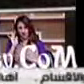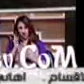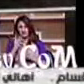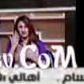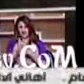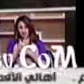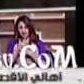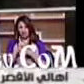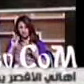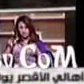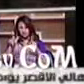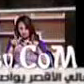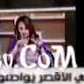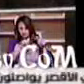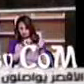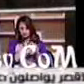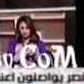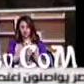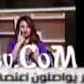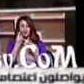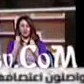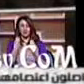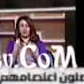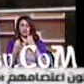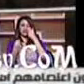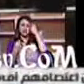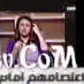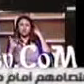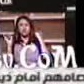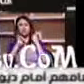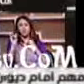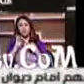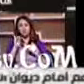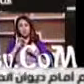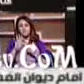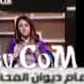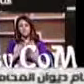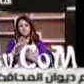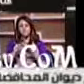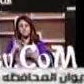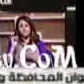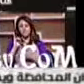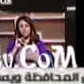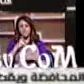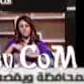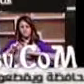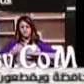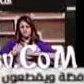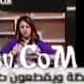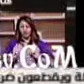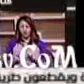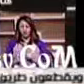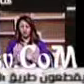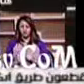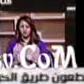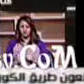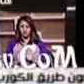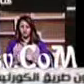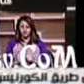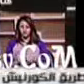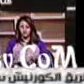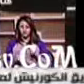او يمكن على مستوى مصر بها قضيه من اهم القضايا في تاريخ القضاء المصري لنها بتعكس هويه